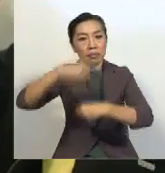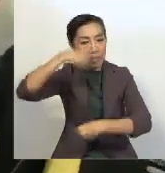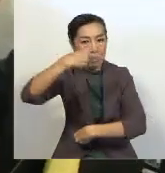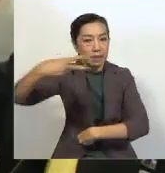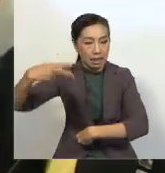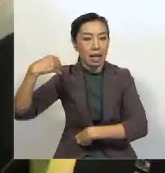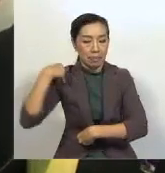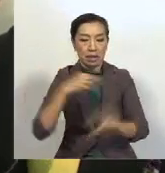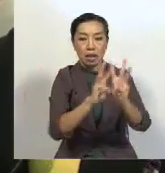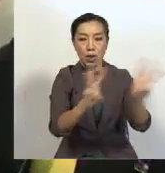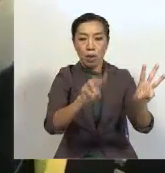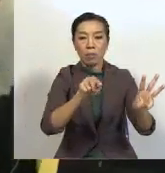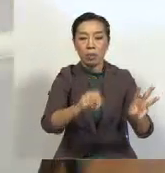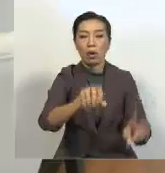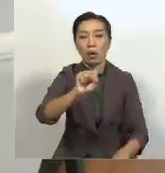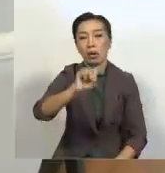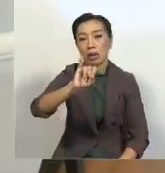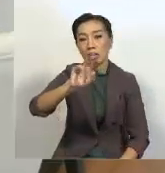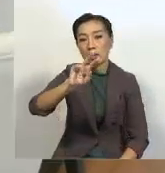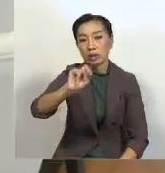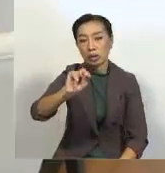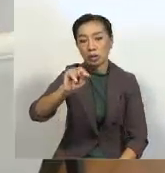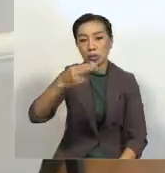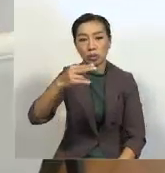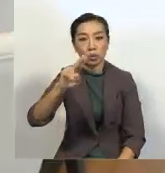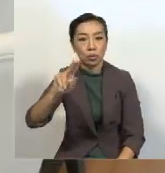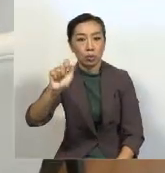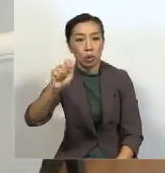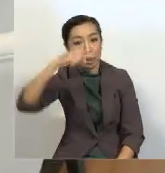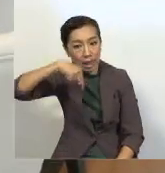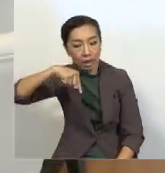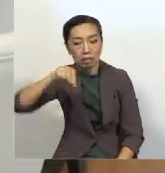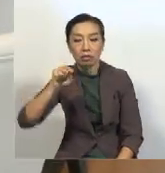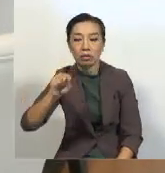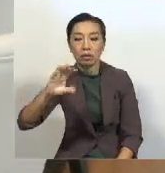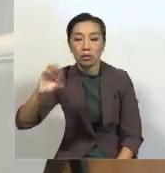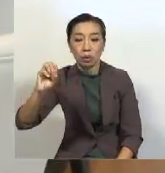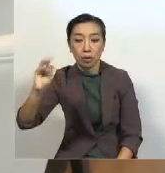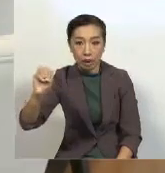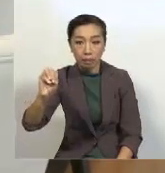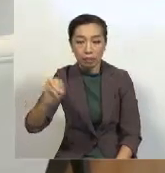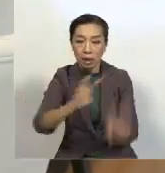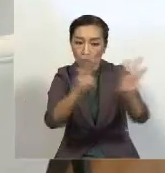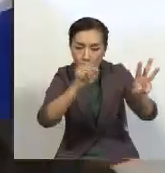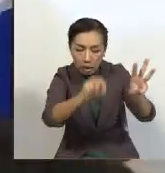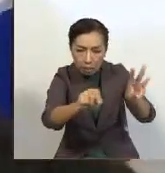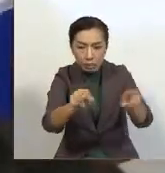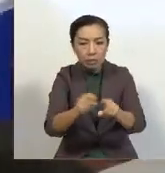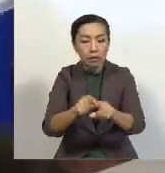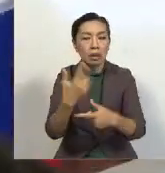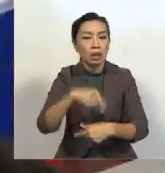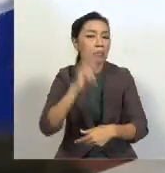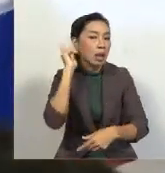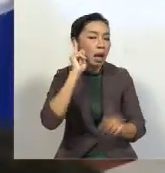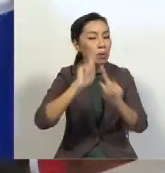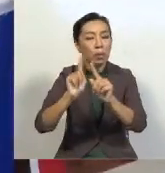www.sinhuathai.com นะคะโดยเว็บไซต์เนี่ยก็จะมีการนำเสนอข่าวสารที่เกี่ยวข้องกับประเทศจีนแล้วก็เรื่องราวจากทั่วโลกแปลเป็นภาษาไทย